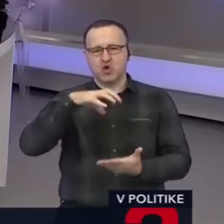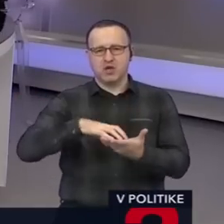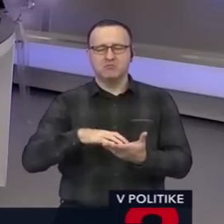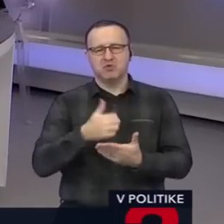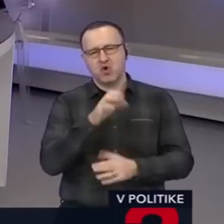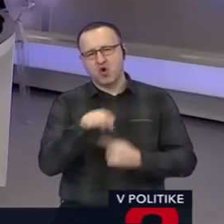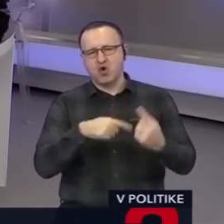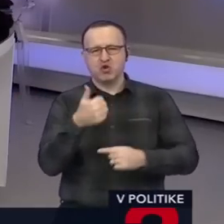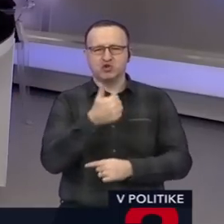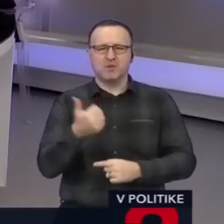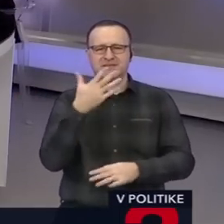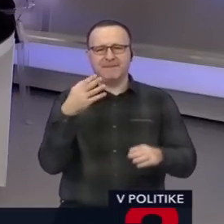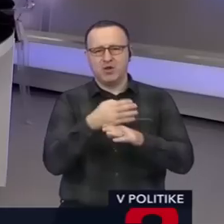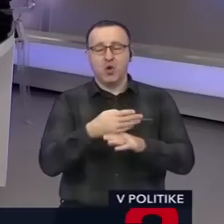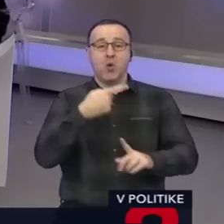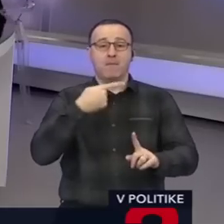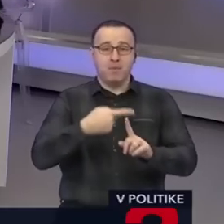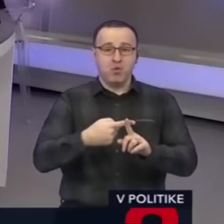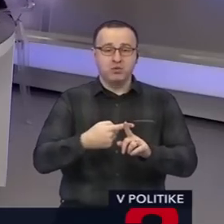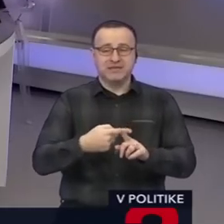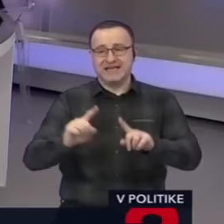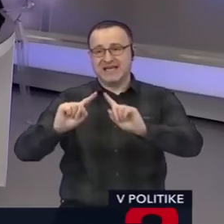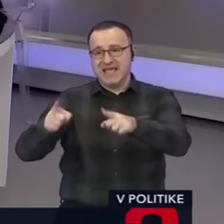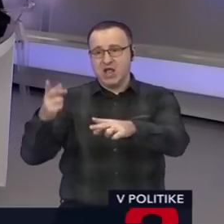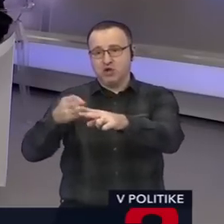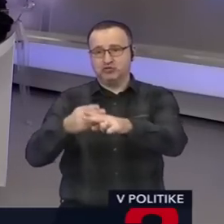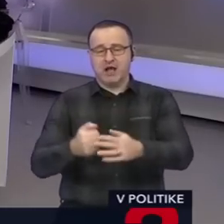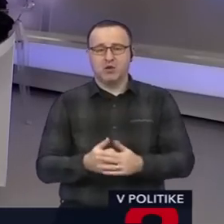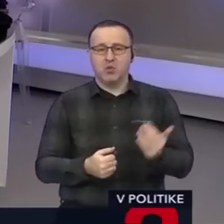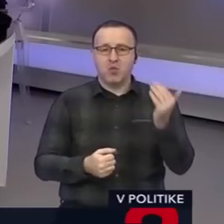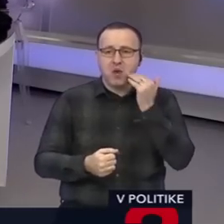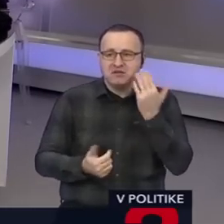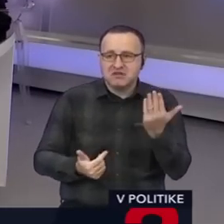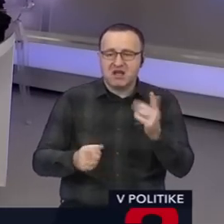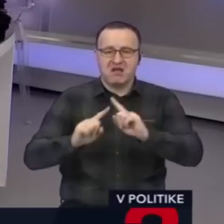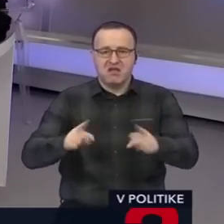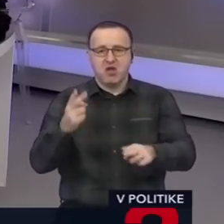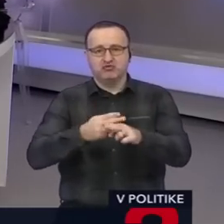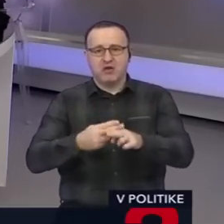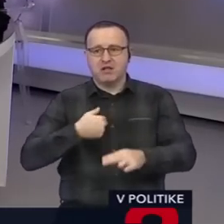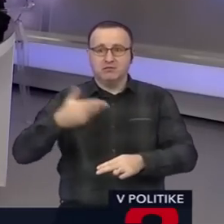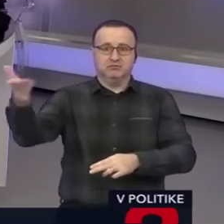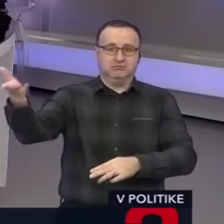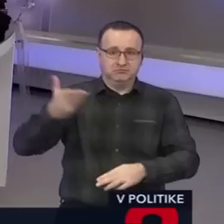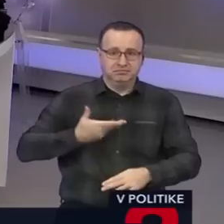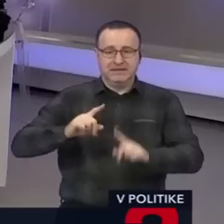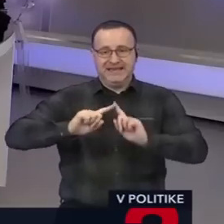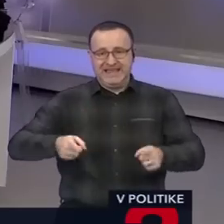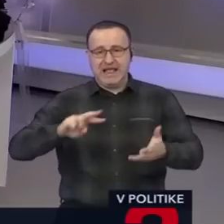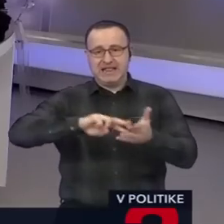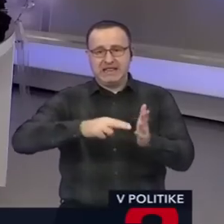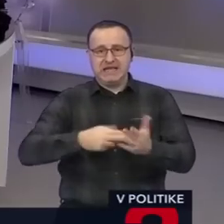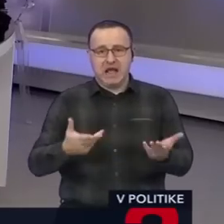povedzme. A plus, predpokladám, že to opäť namotivuje iné krajiny, či už Spojené štáty americké alebo iné krajiny, aby nám poskytli nejakú ďalšiu techniku, lebo my sme